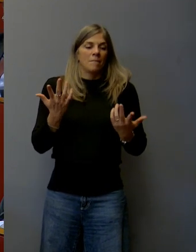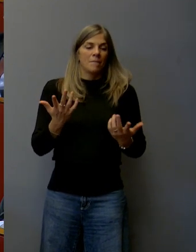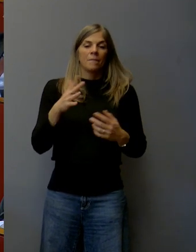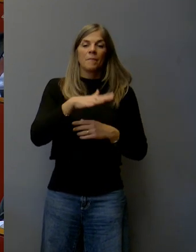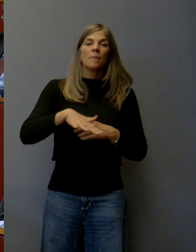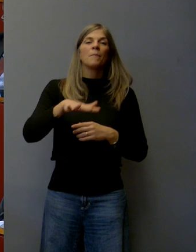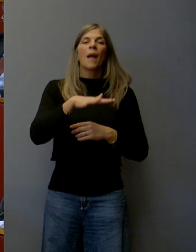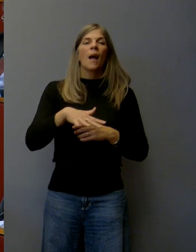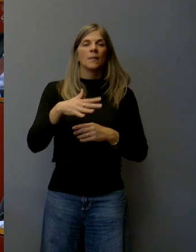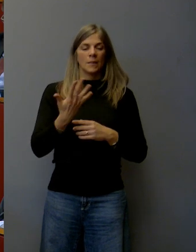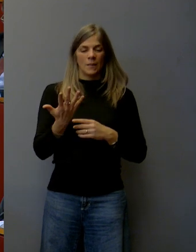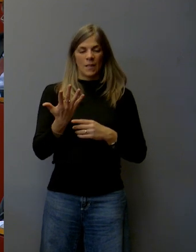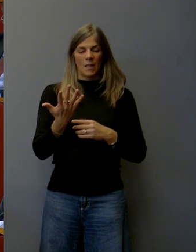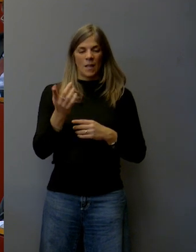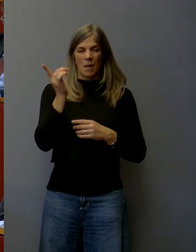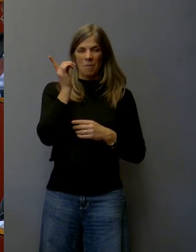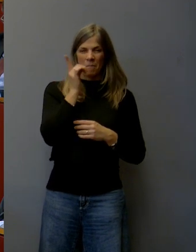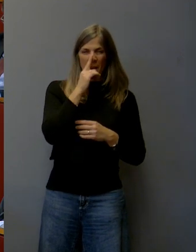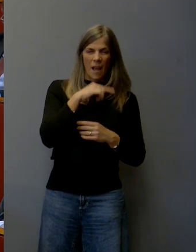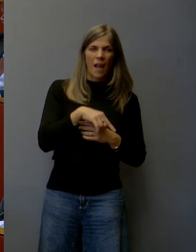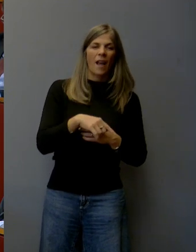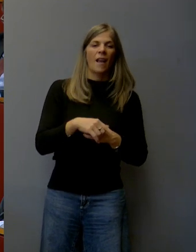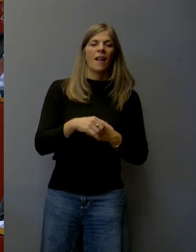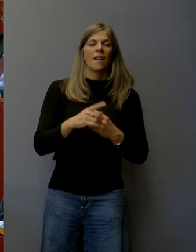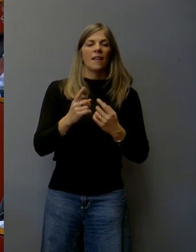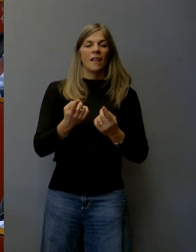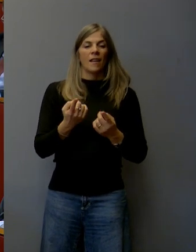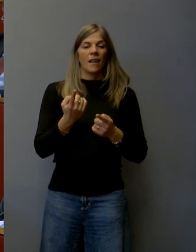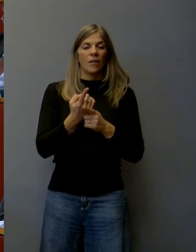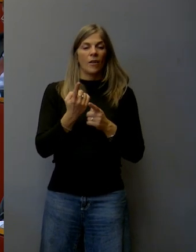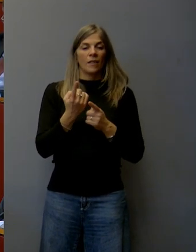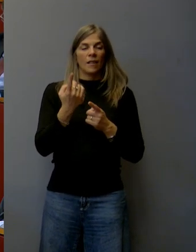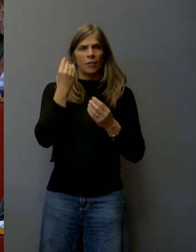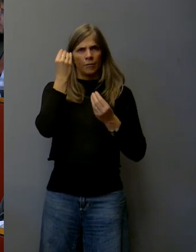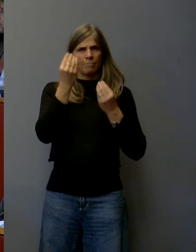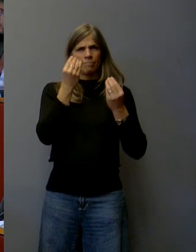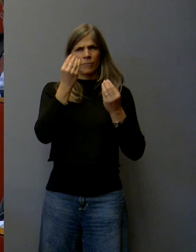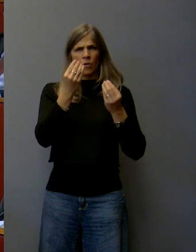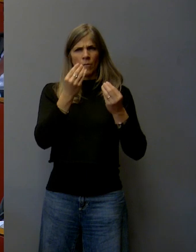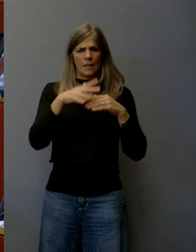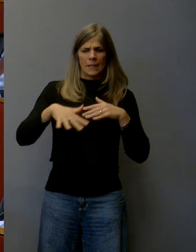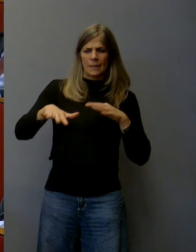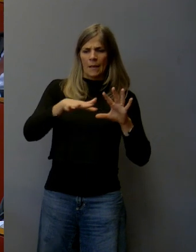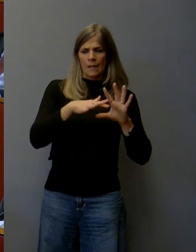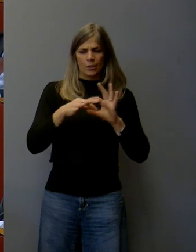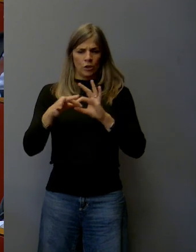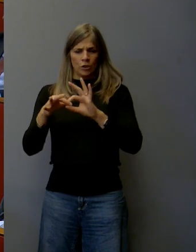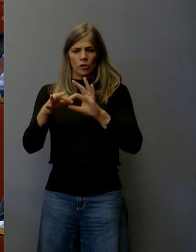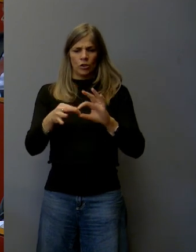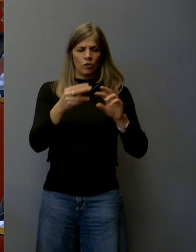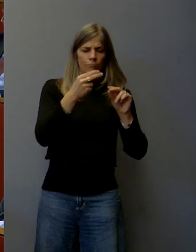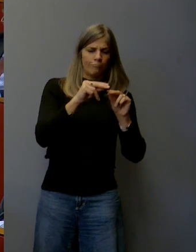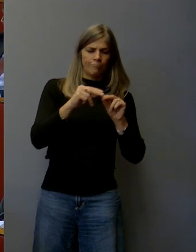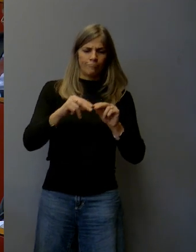e quindi non c'è una un'idea di riorganizzazione dello spazio che come dire accolga al suo interno